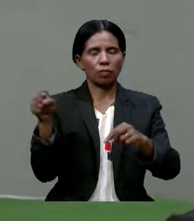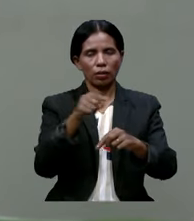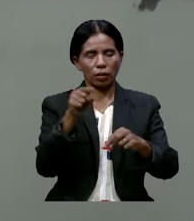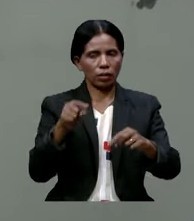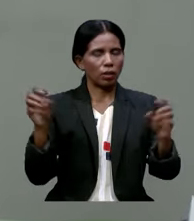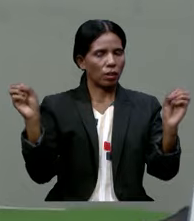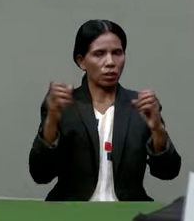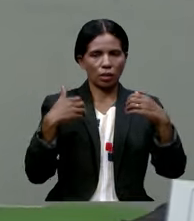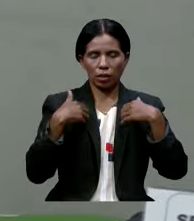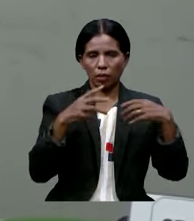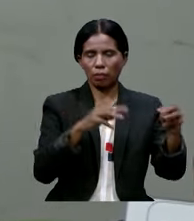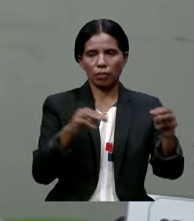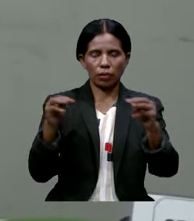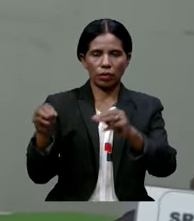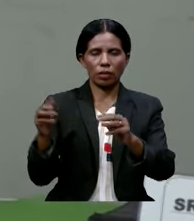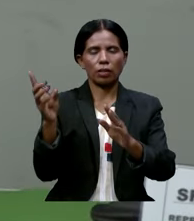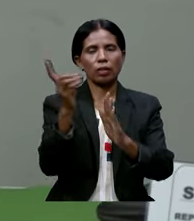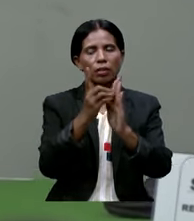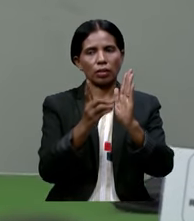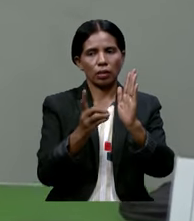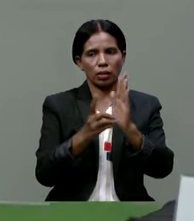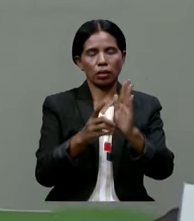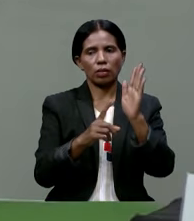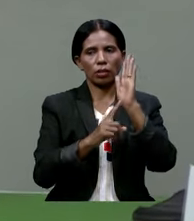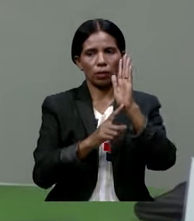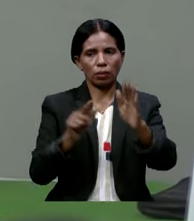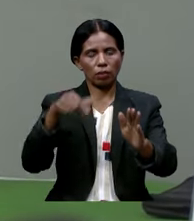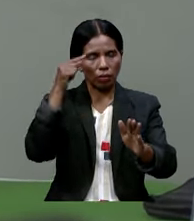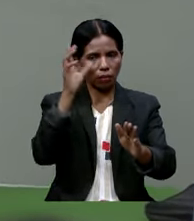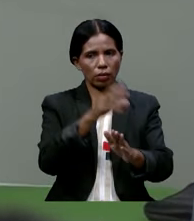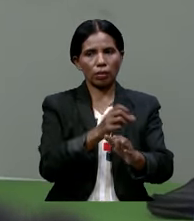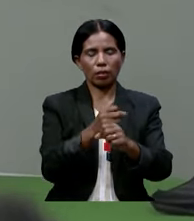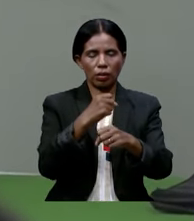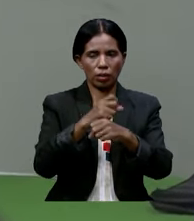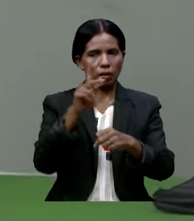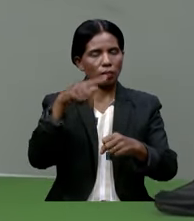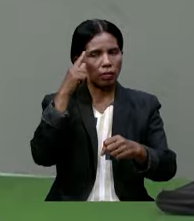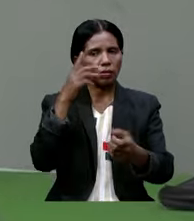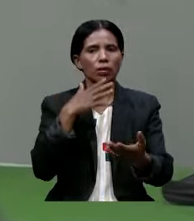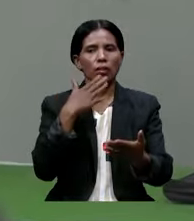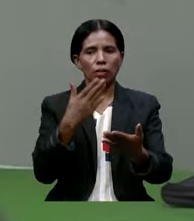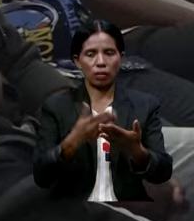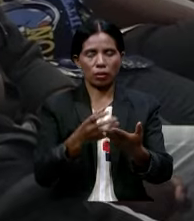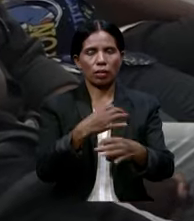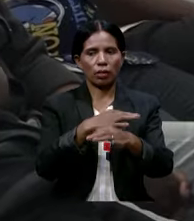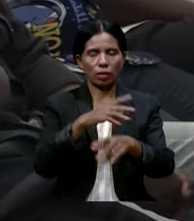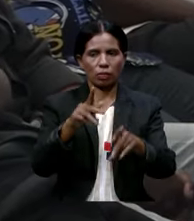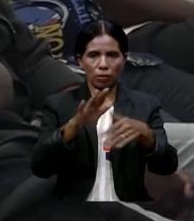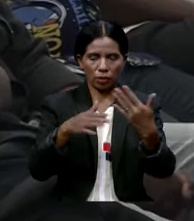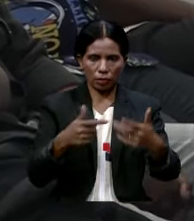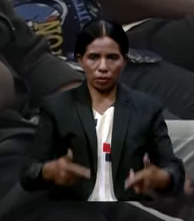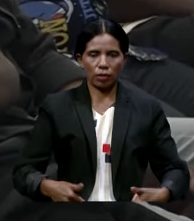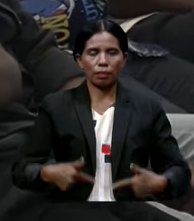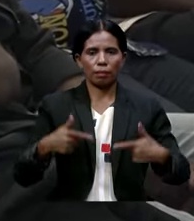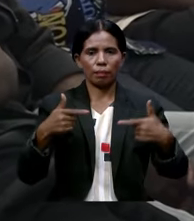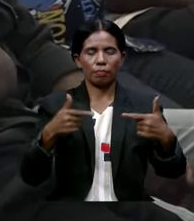laiha mudansa, dados ne hanesan faktus atu hatoba governo, atu halo politika ne bediak huri hadia povunya moris.